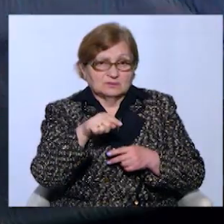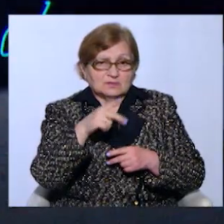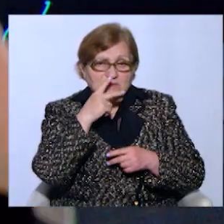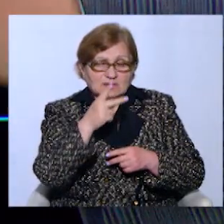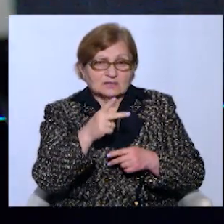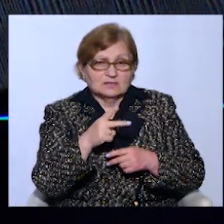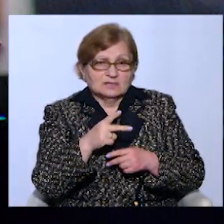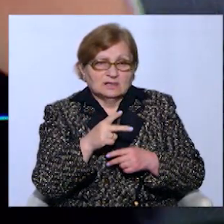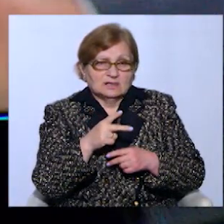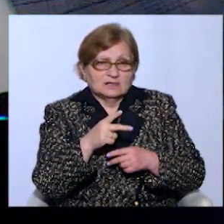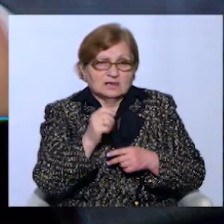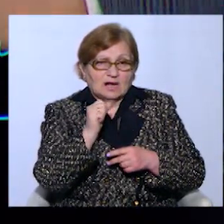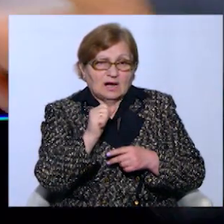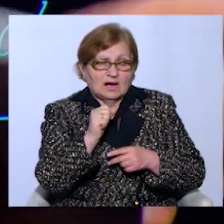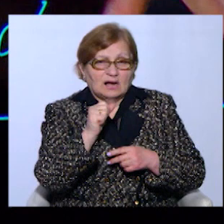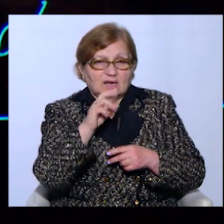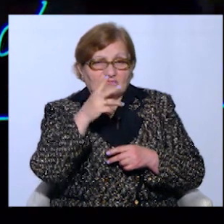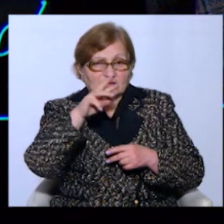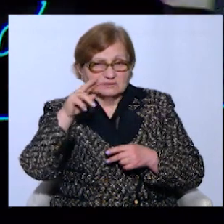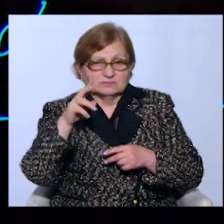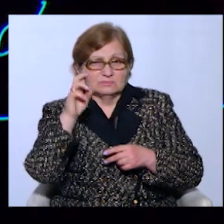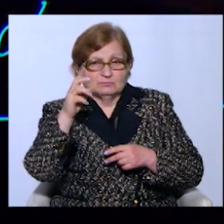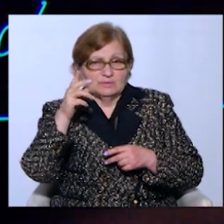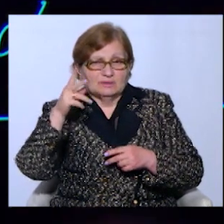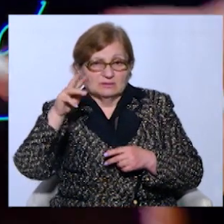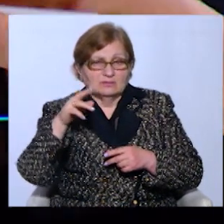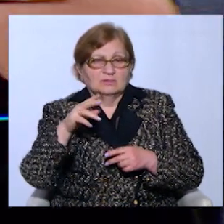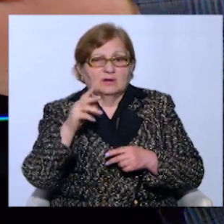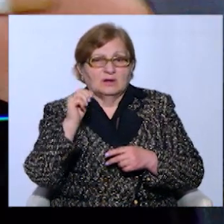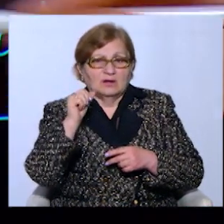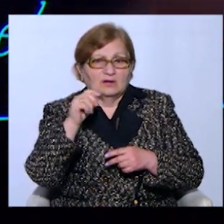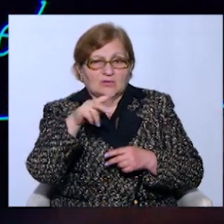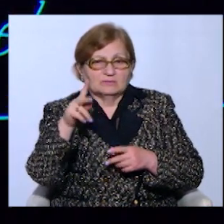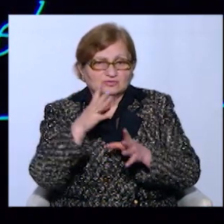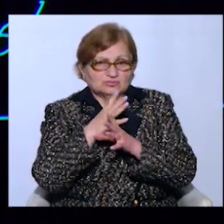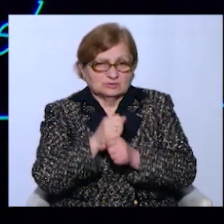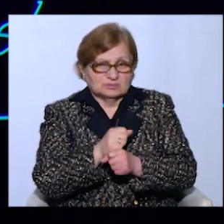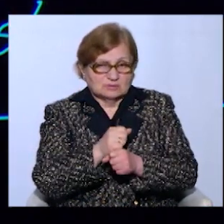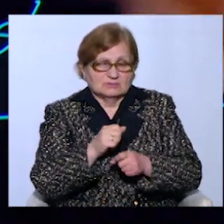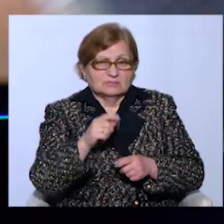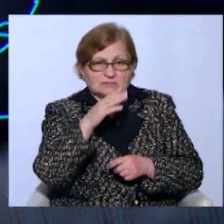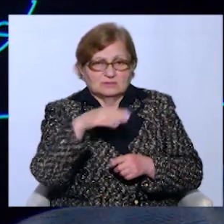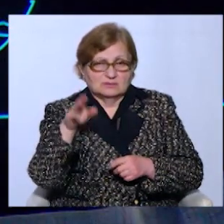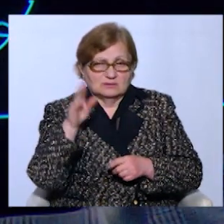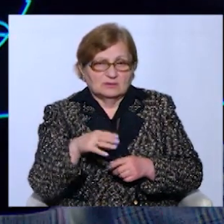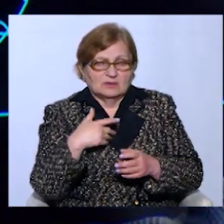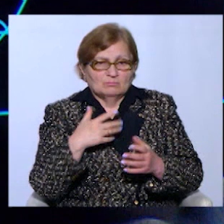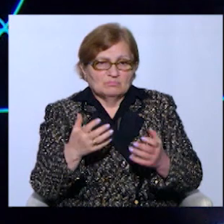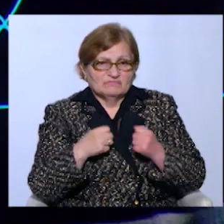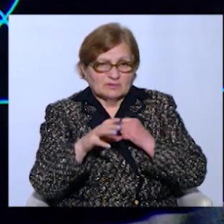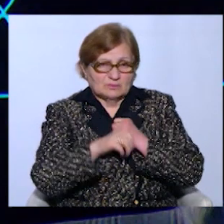იგი ა კვადრატები და ბ კვადრატები შეჯამდება, მინუს 2 აბ კოსინუს ალფა, 2 აბ კოსინუს ალფა გააბათილდება და ჩვენ